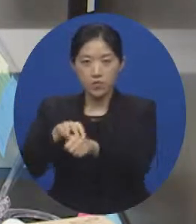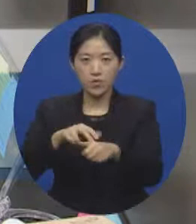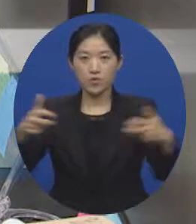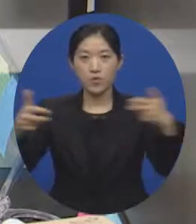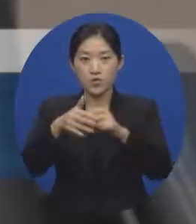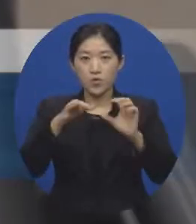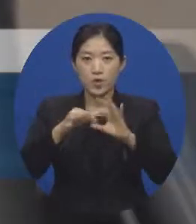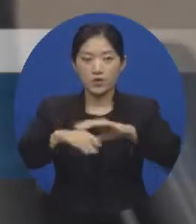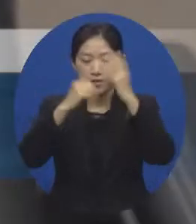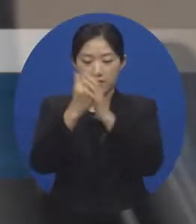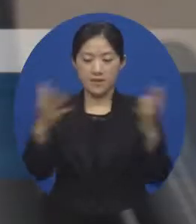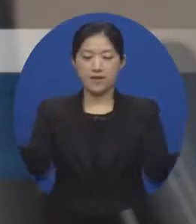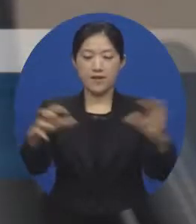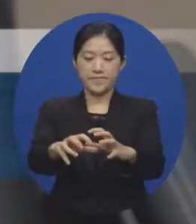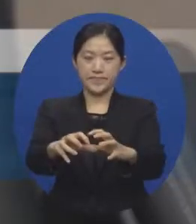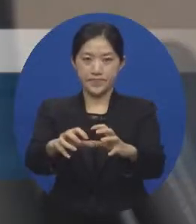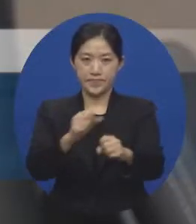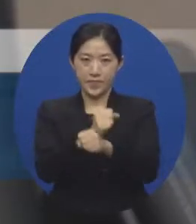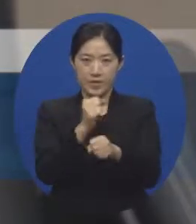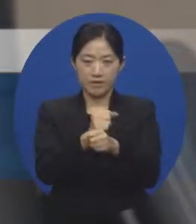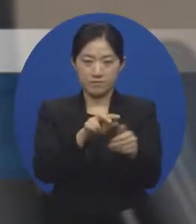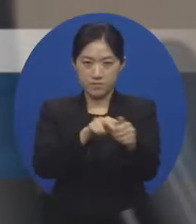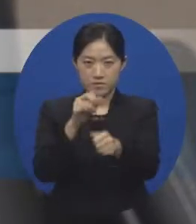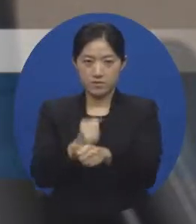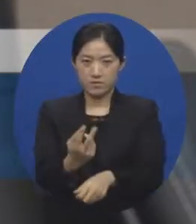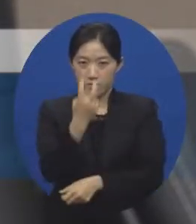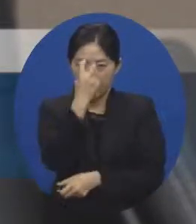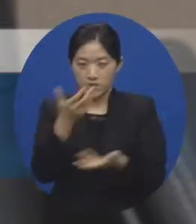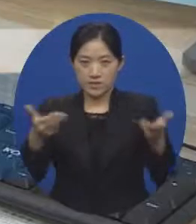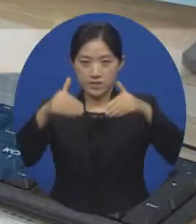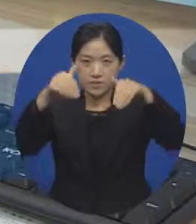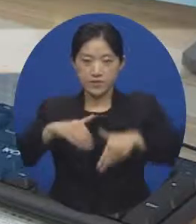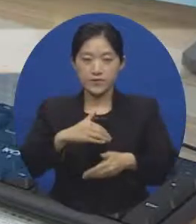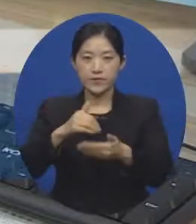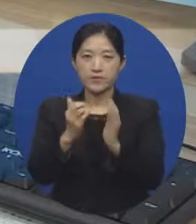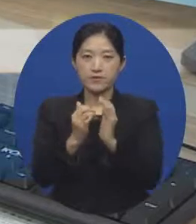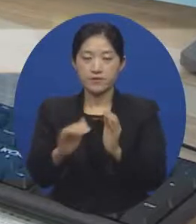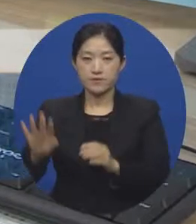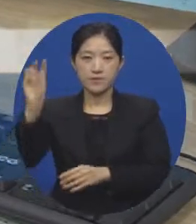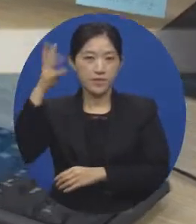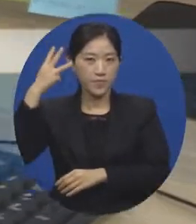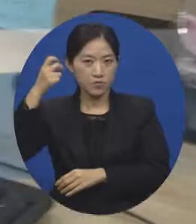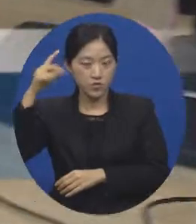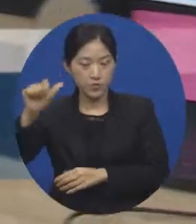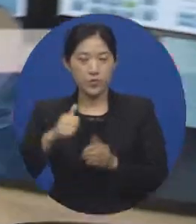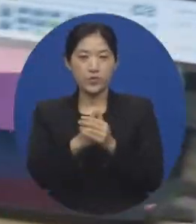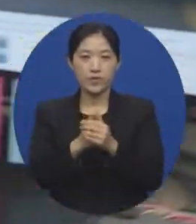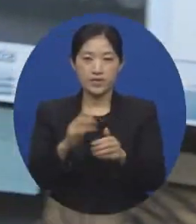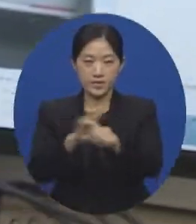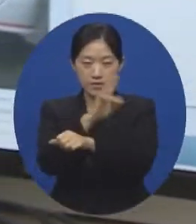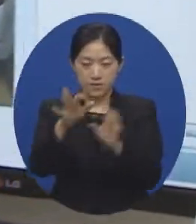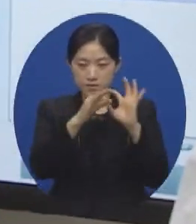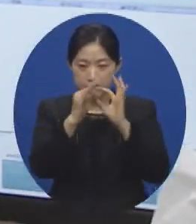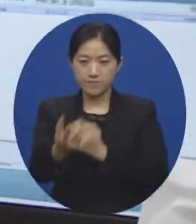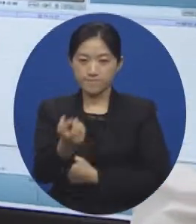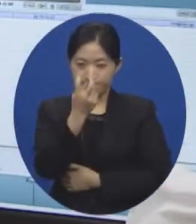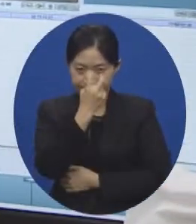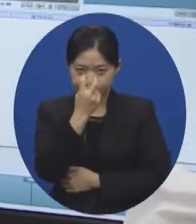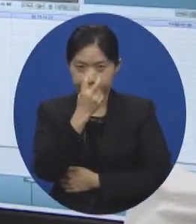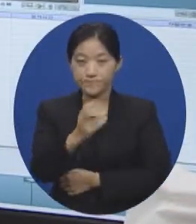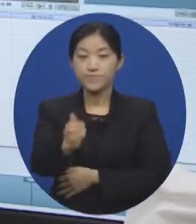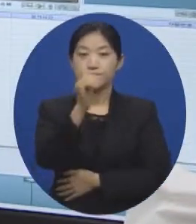시스템 등을 한 공간에 통합해 모니터 요원이 365일 24시간 실시간으로 관제를